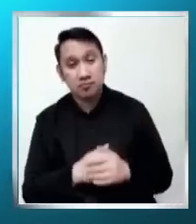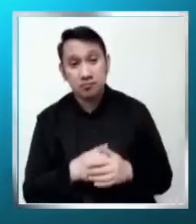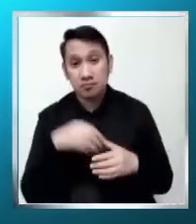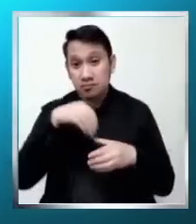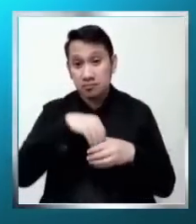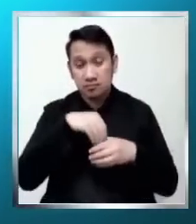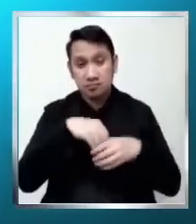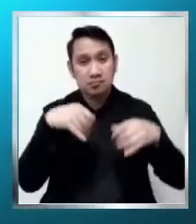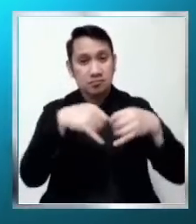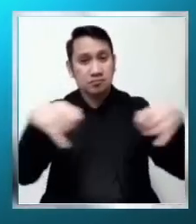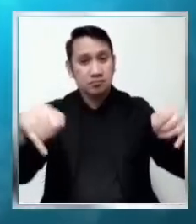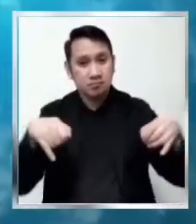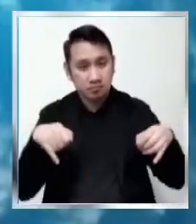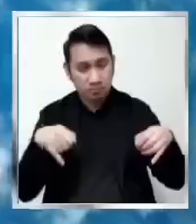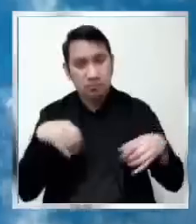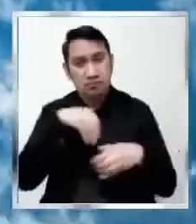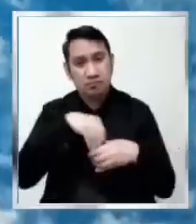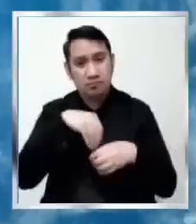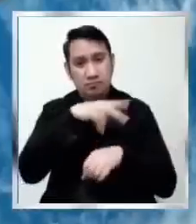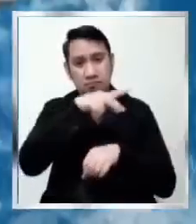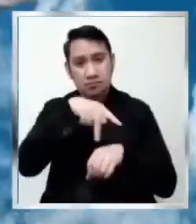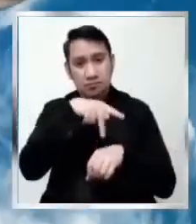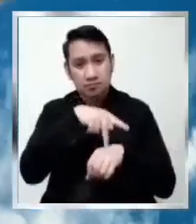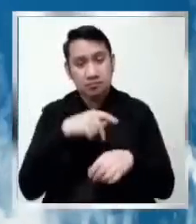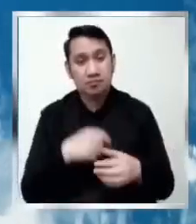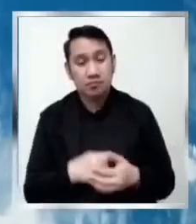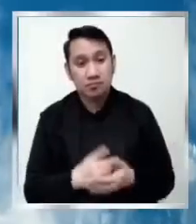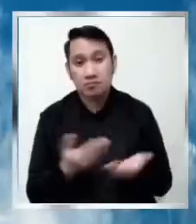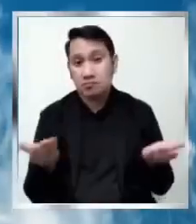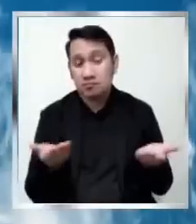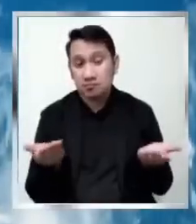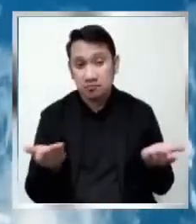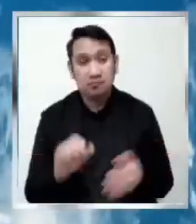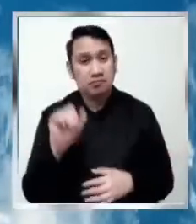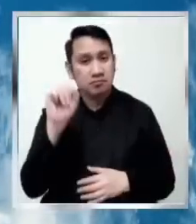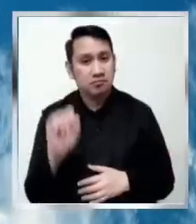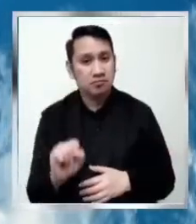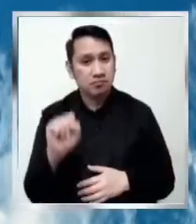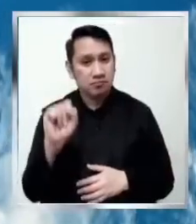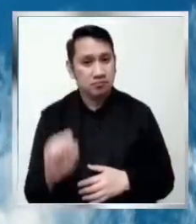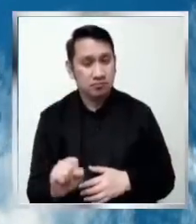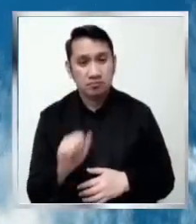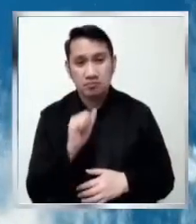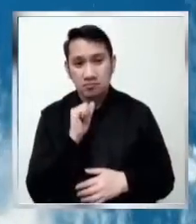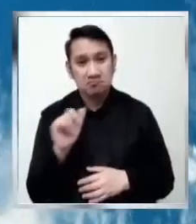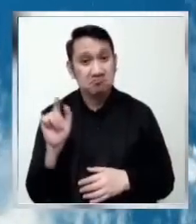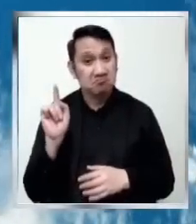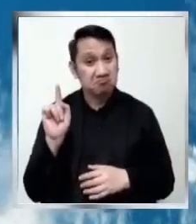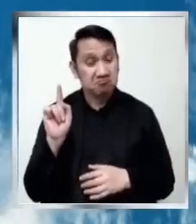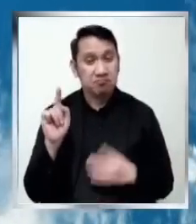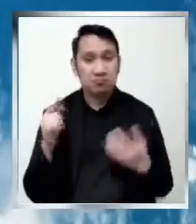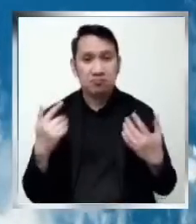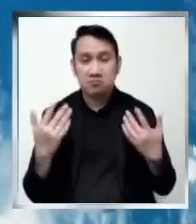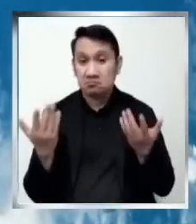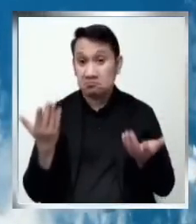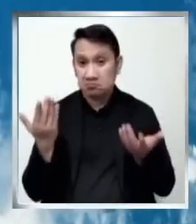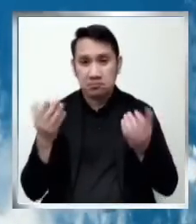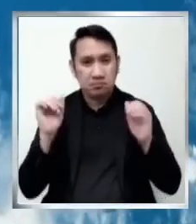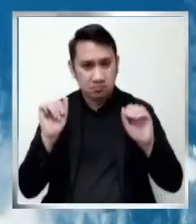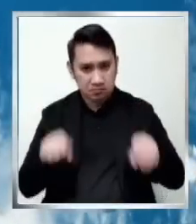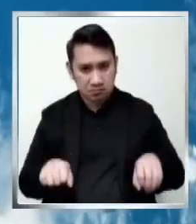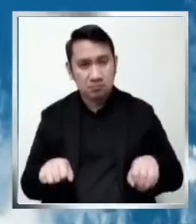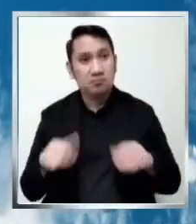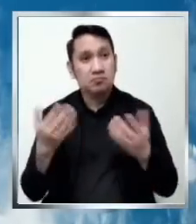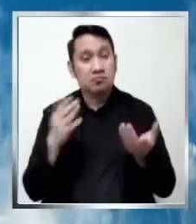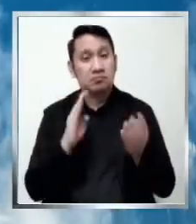Philippine Area of Responsibility. Nasa silangang bahagi po yan ng bansa. Hindi inaalis ng pag-asa ang posibilidad na maging low